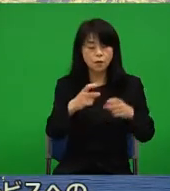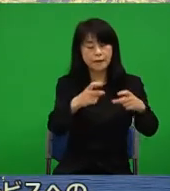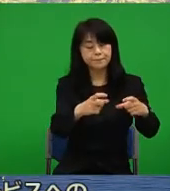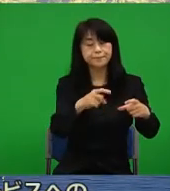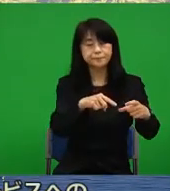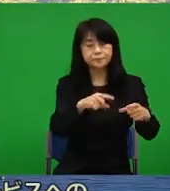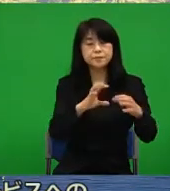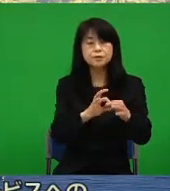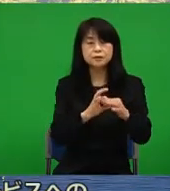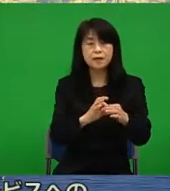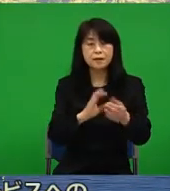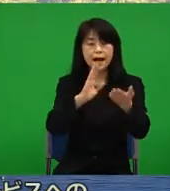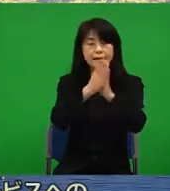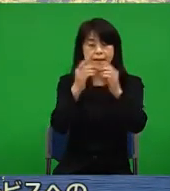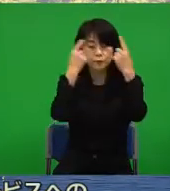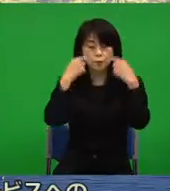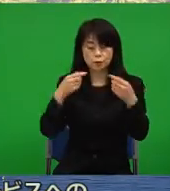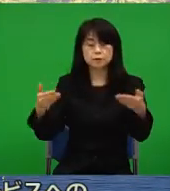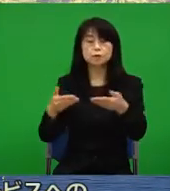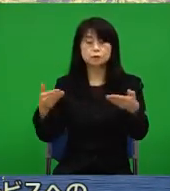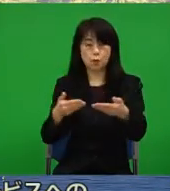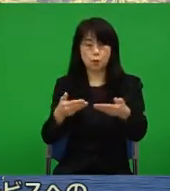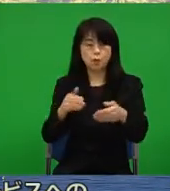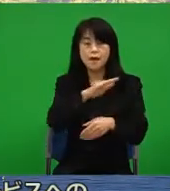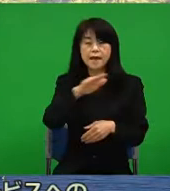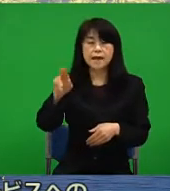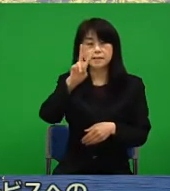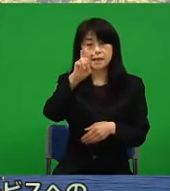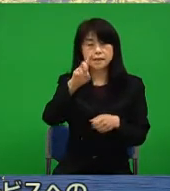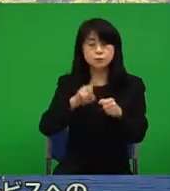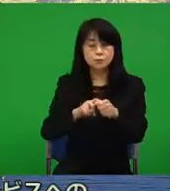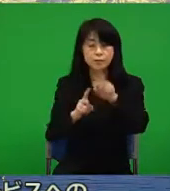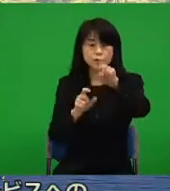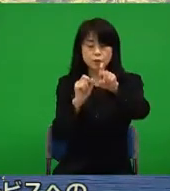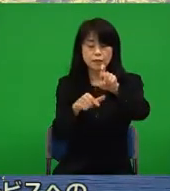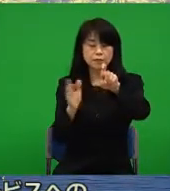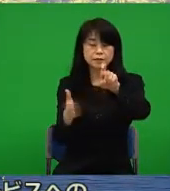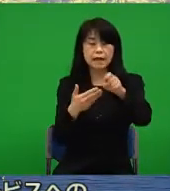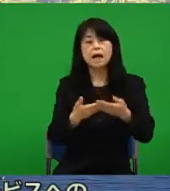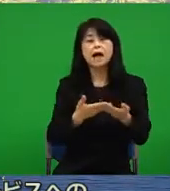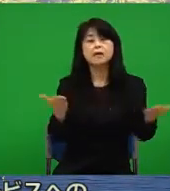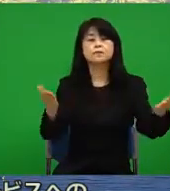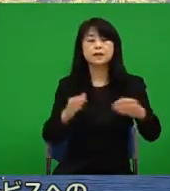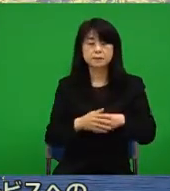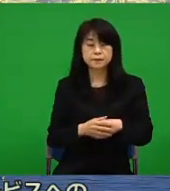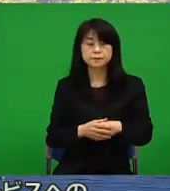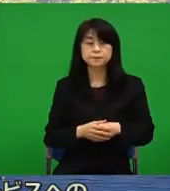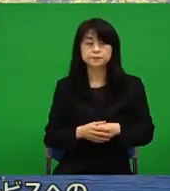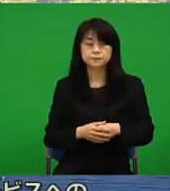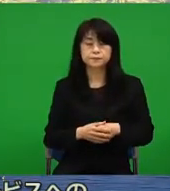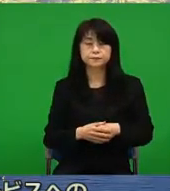については県独自の事業として平成20年10月から配布をしておるわけでございます